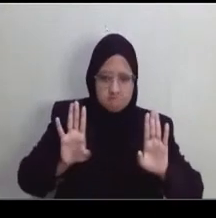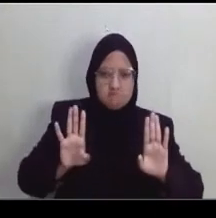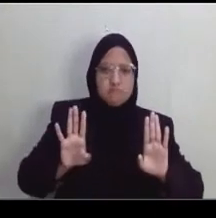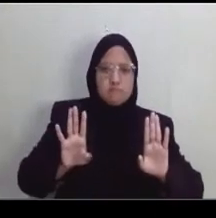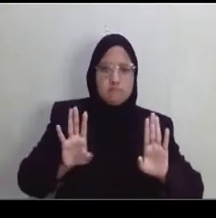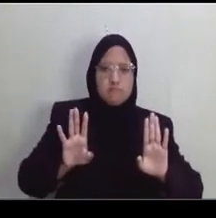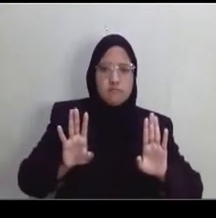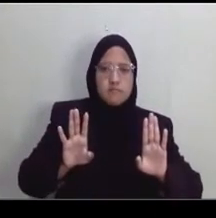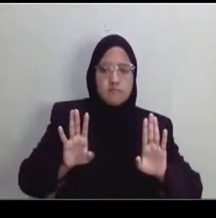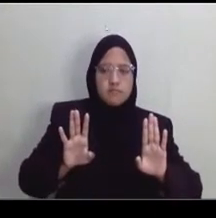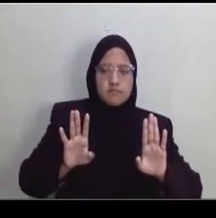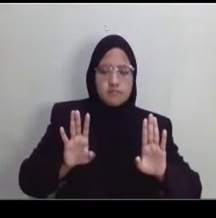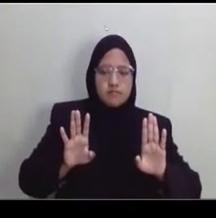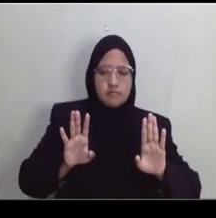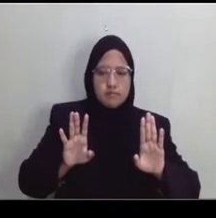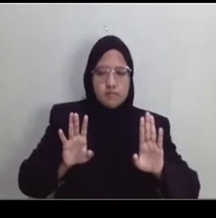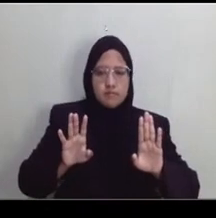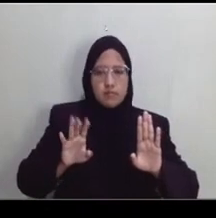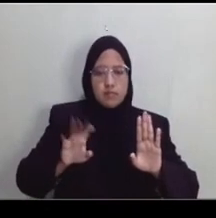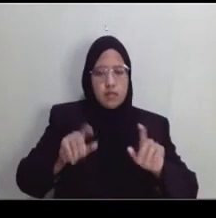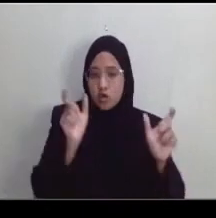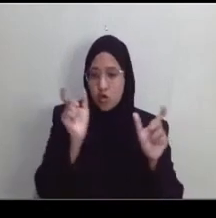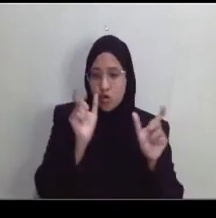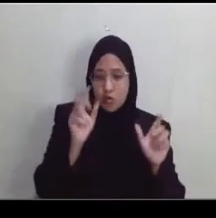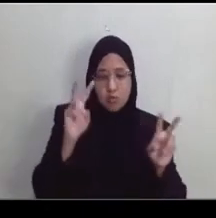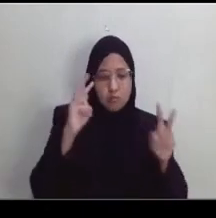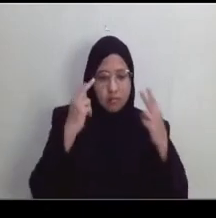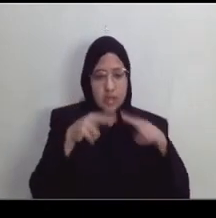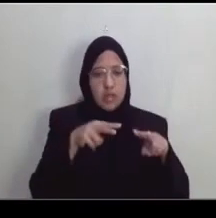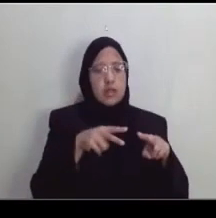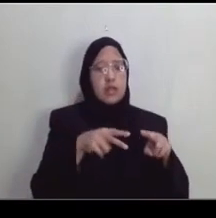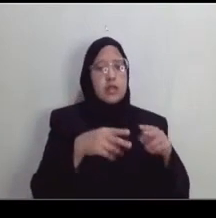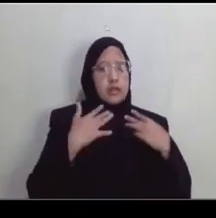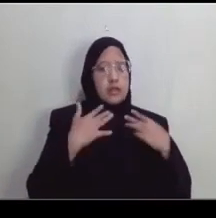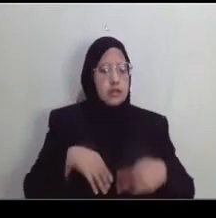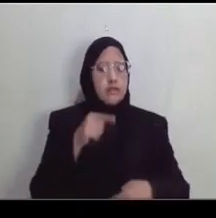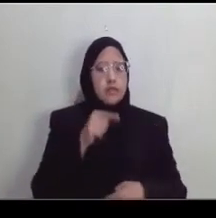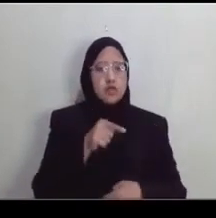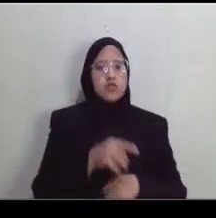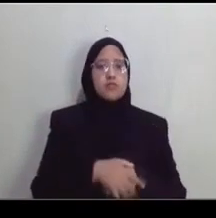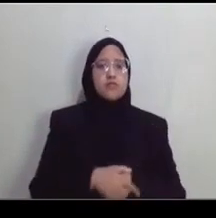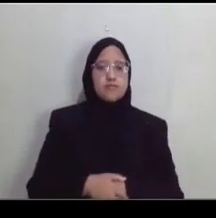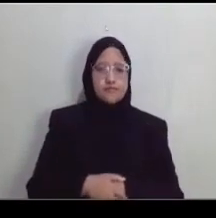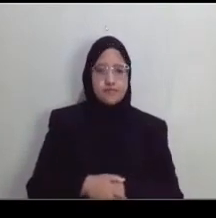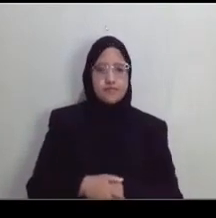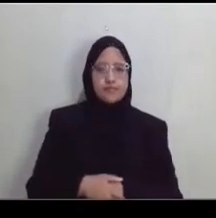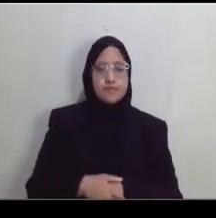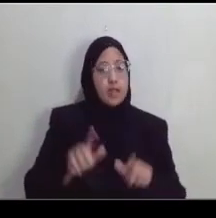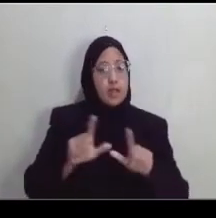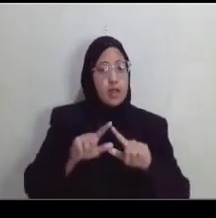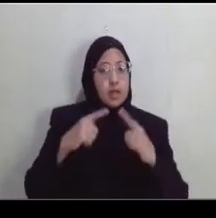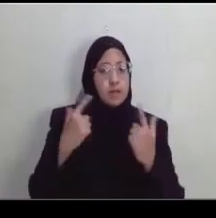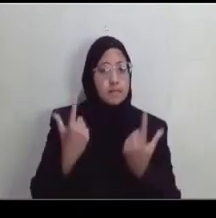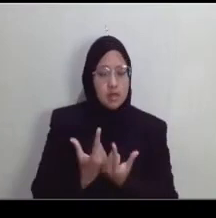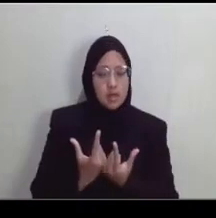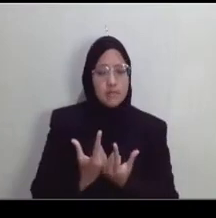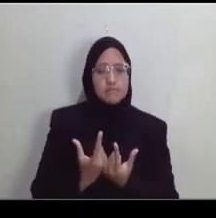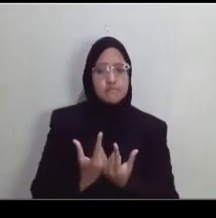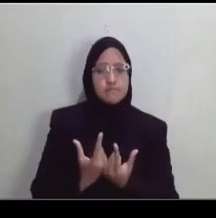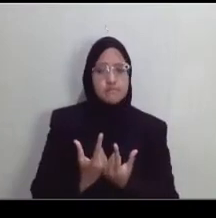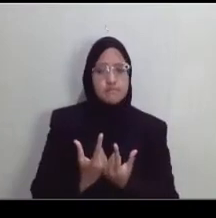yang diketahui oleh publik secara luas secara kelembagaan tindakan yang dilakukan oleh Hakim